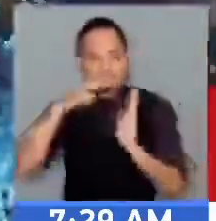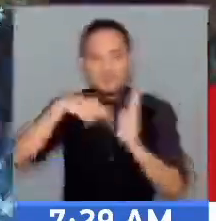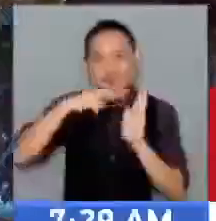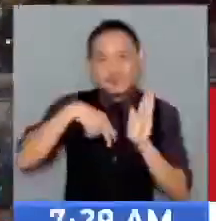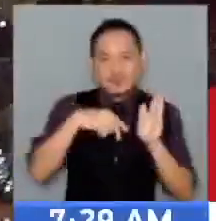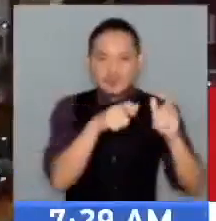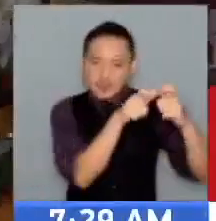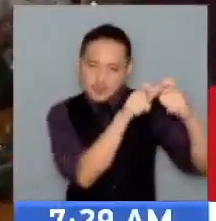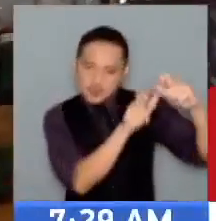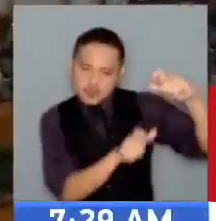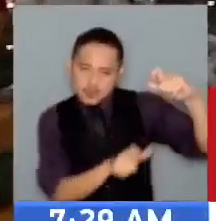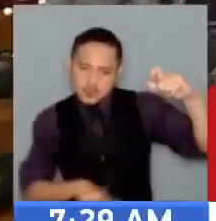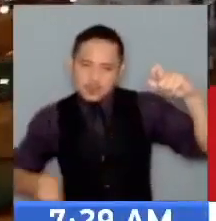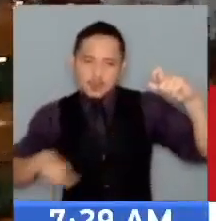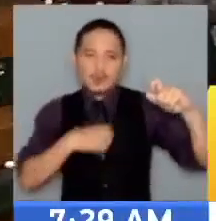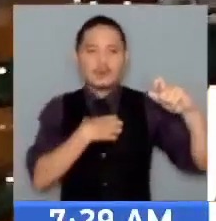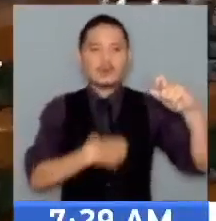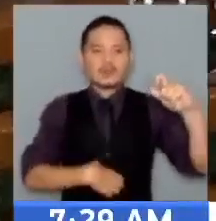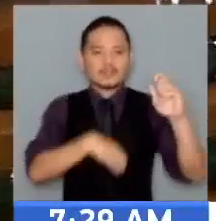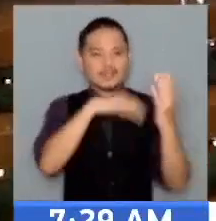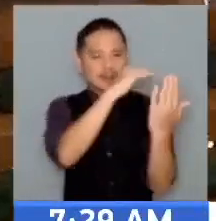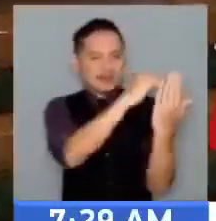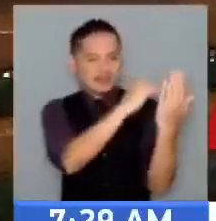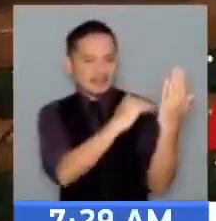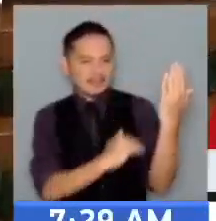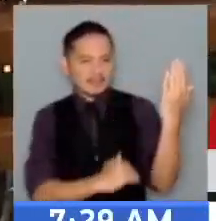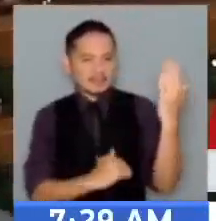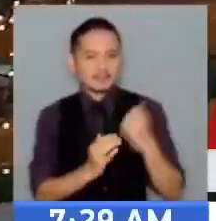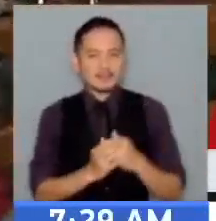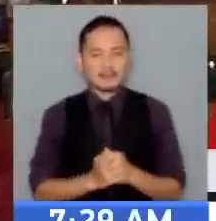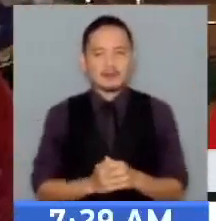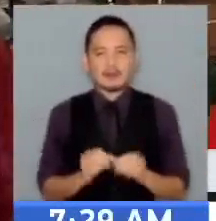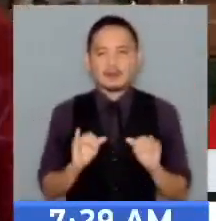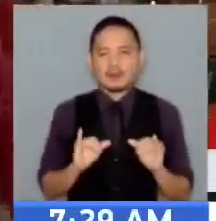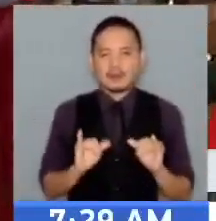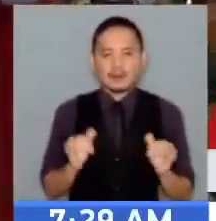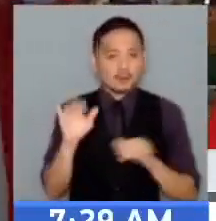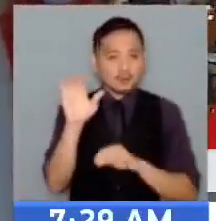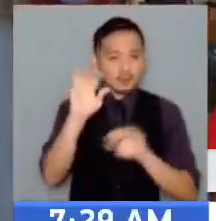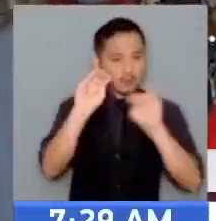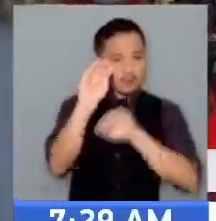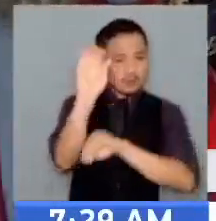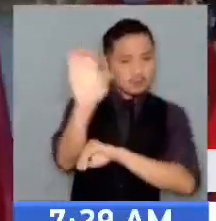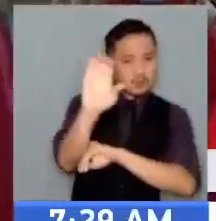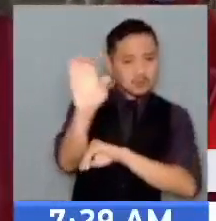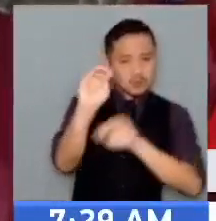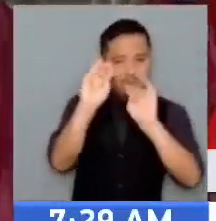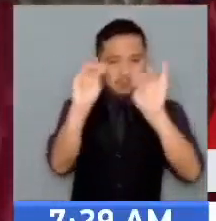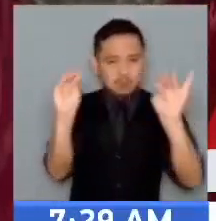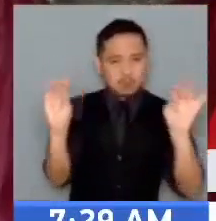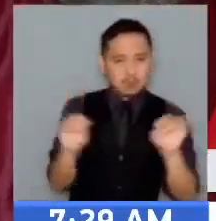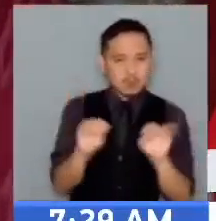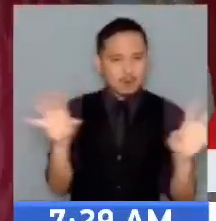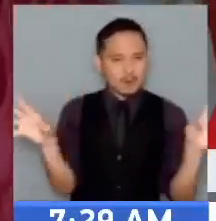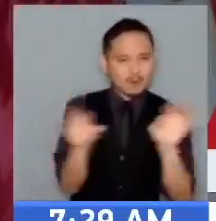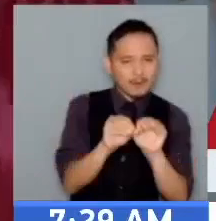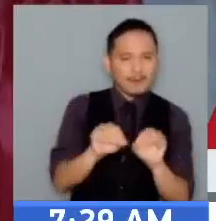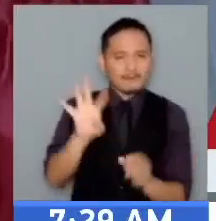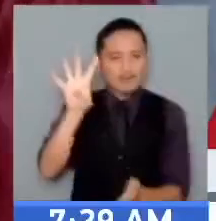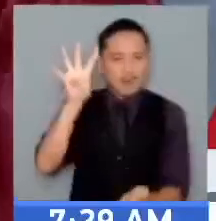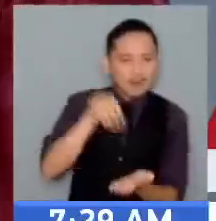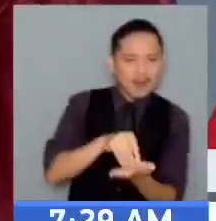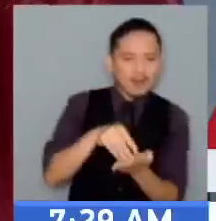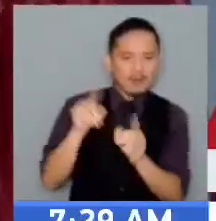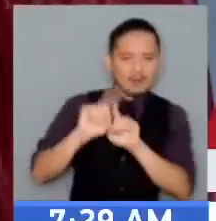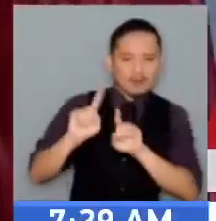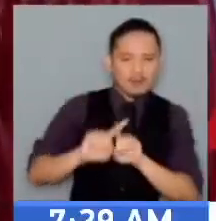mga Santa at Christmas collection pieces dito ay umabot na sa 4,000. Ang mga ito raw ay nanggaling sa 90